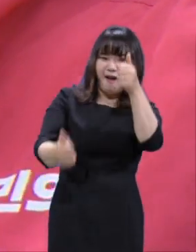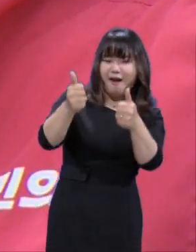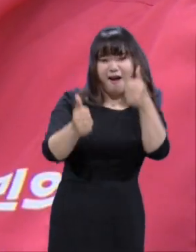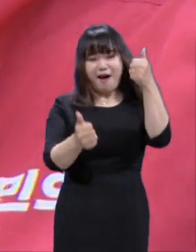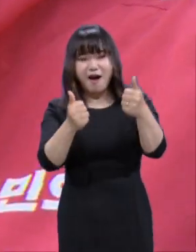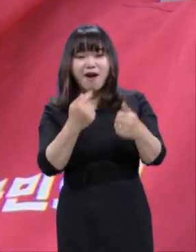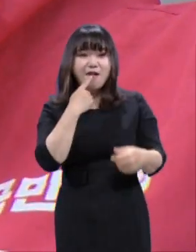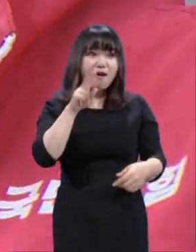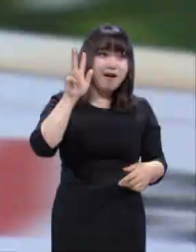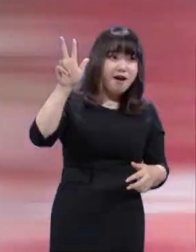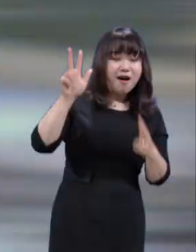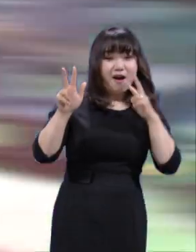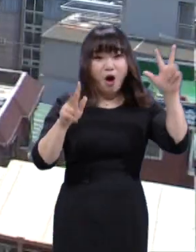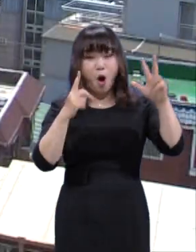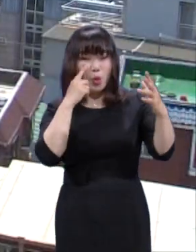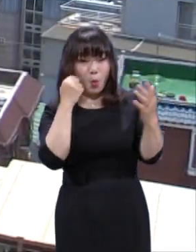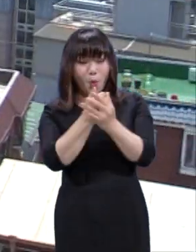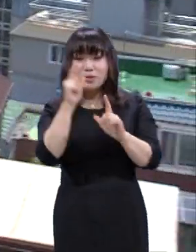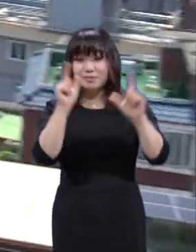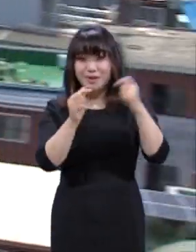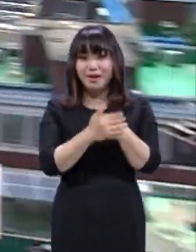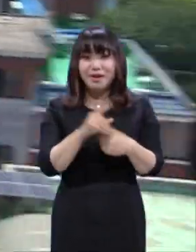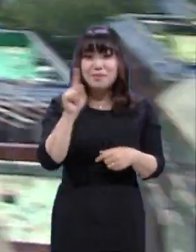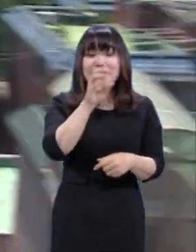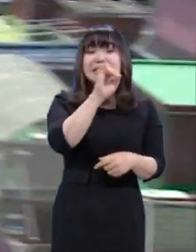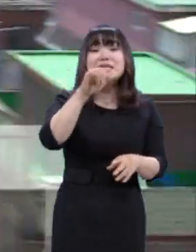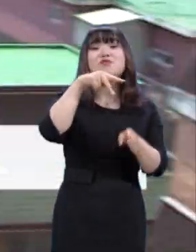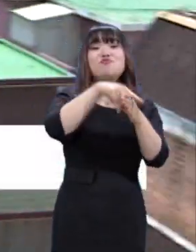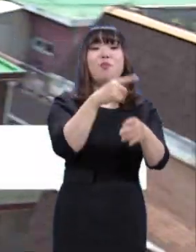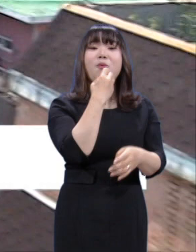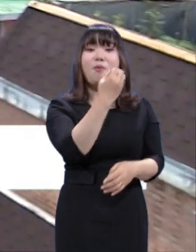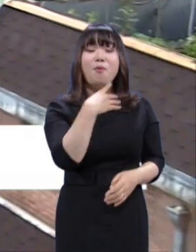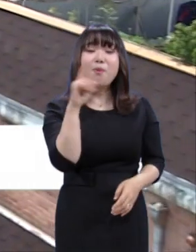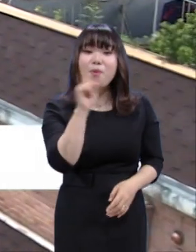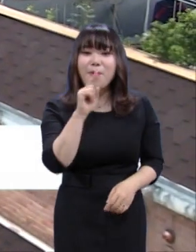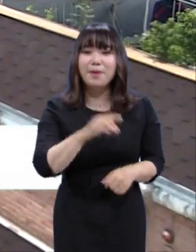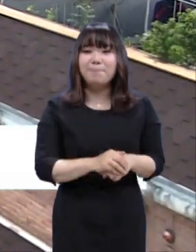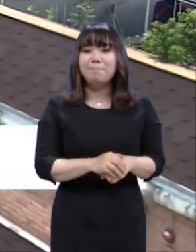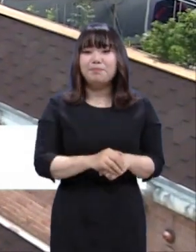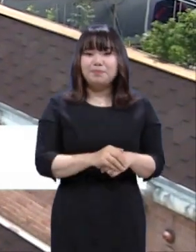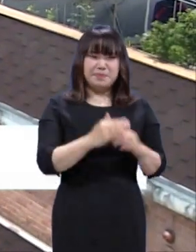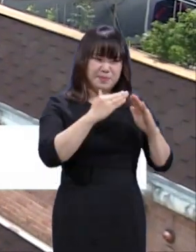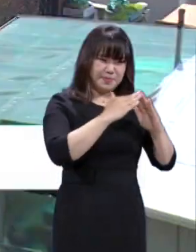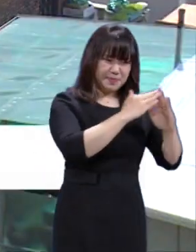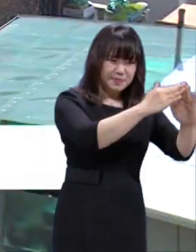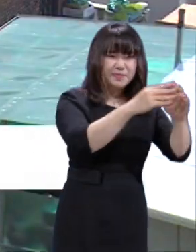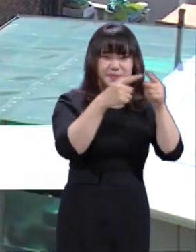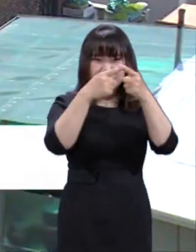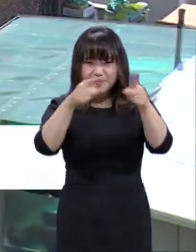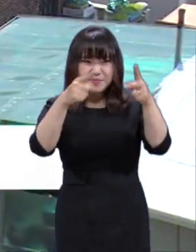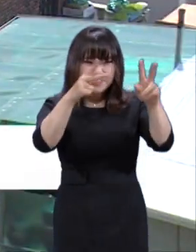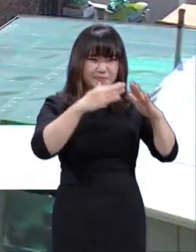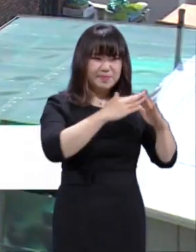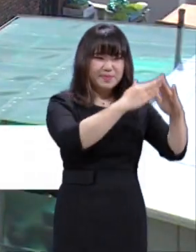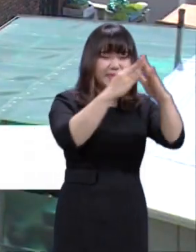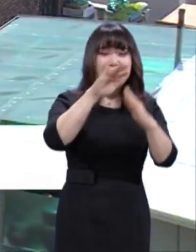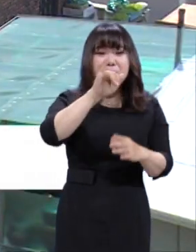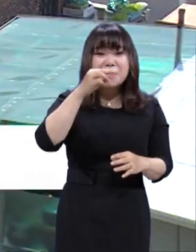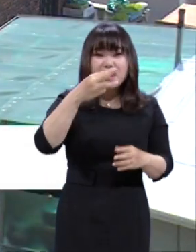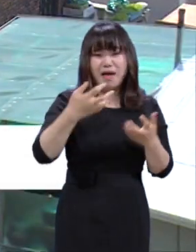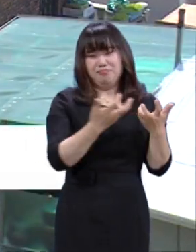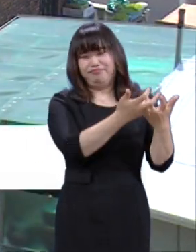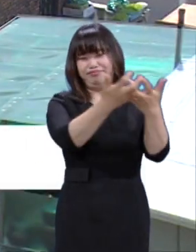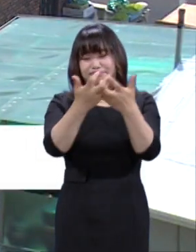공약은 뚜렷합니다. 먼저 더불어민주당 이순희 후보입니다. 단독과 다가구, 다세대주택이 많은 지역 특색을